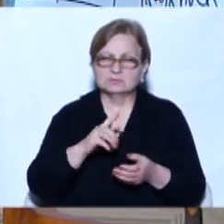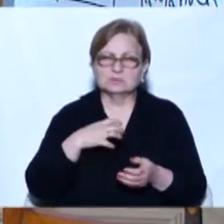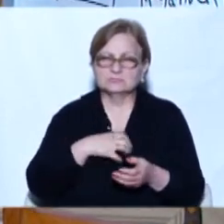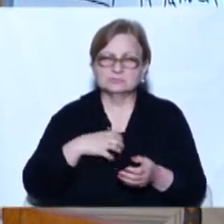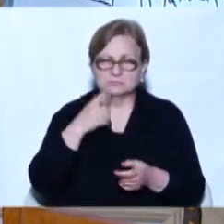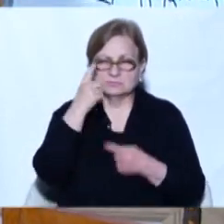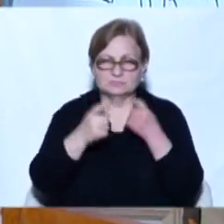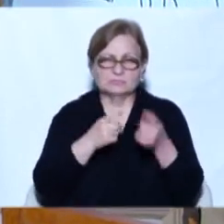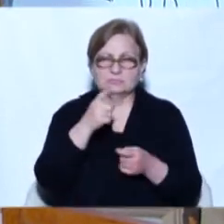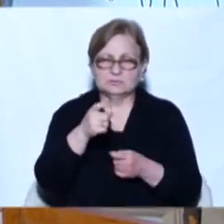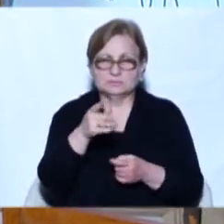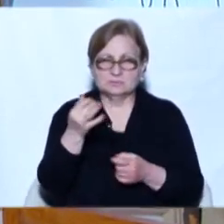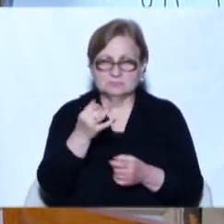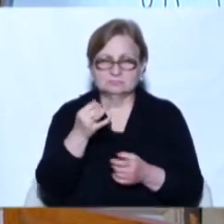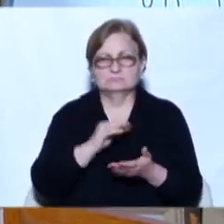ინფორმაცია.